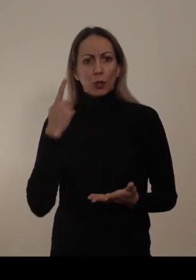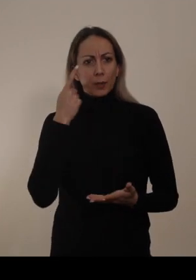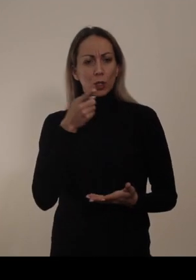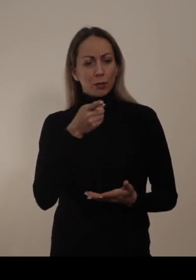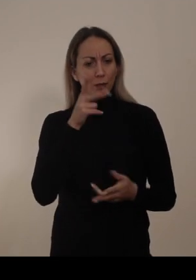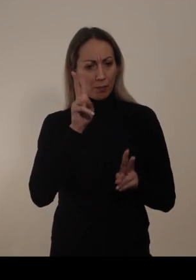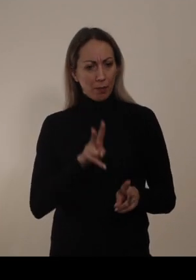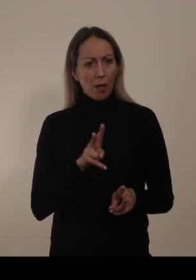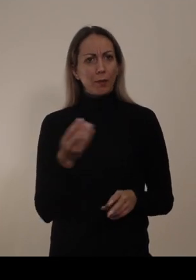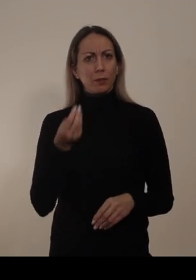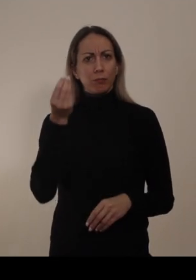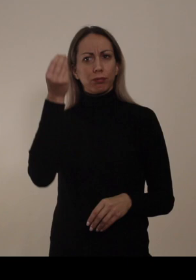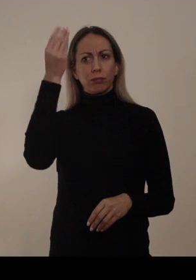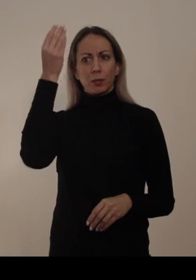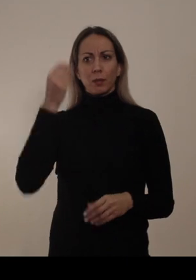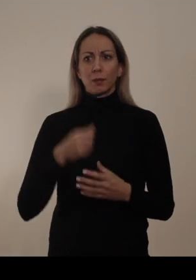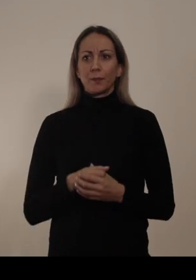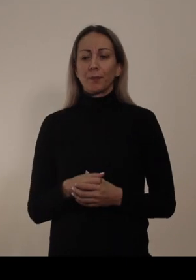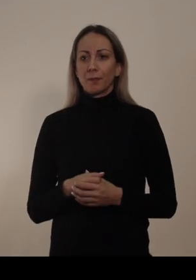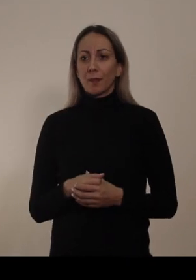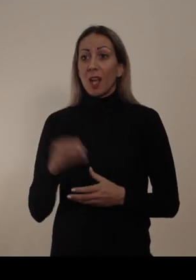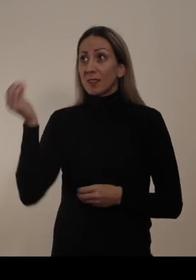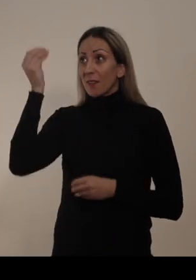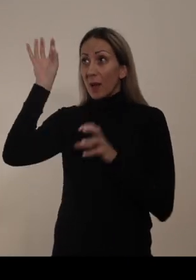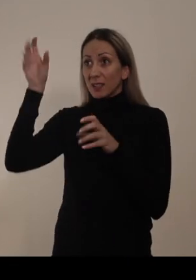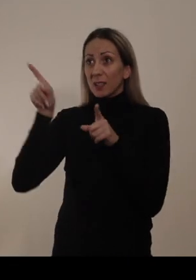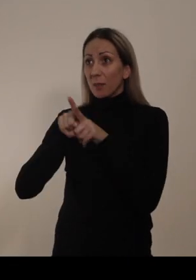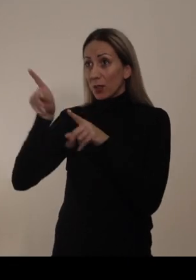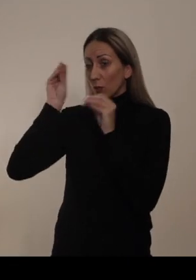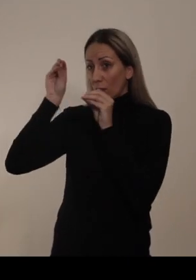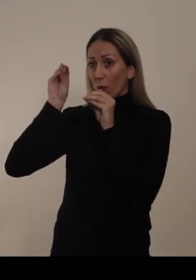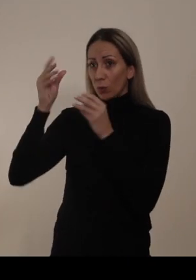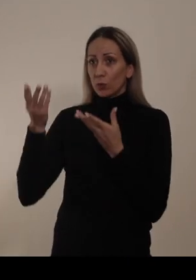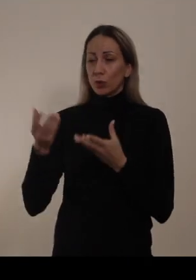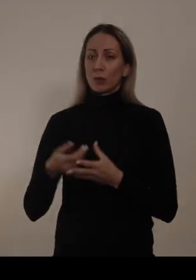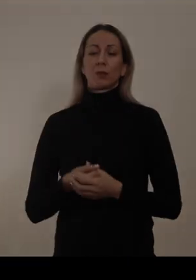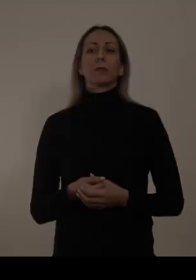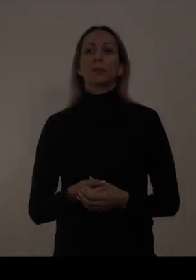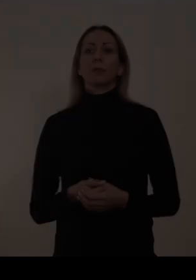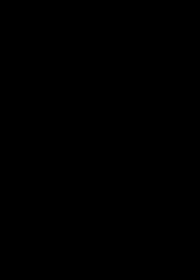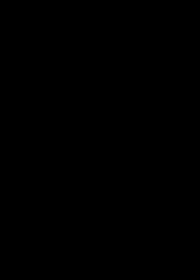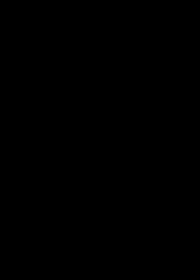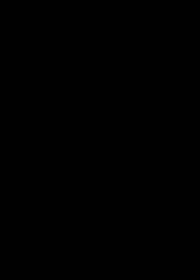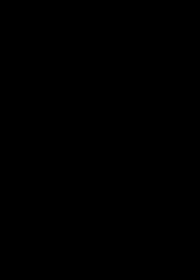Zašto misliš da si ti prava za odlazak u svemir? Izvanzemaljci treba učiti, a ne učiti.